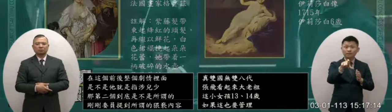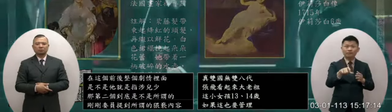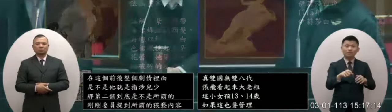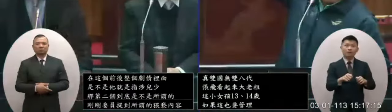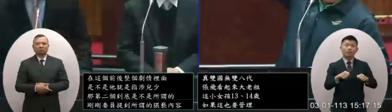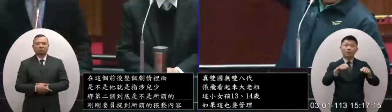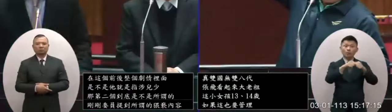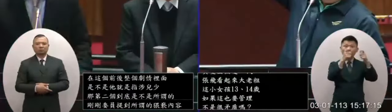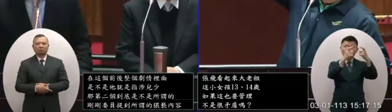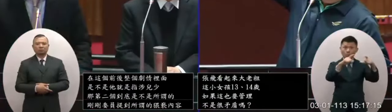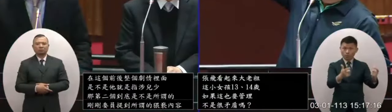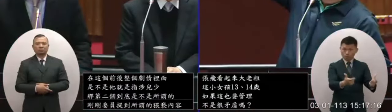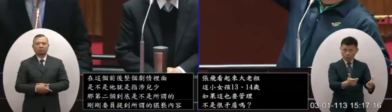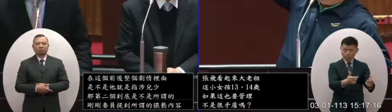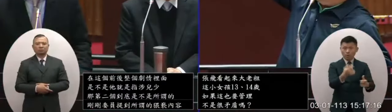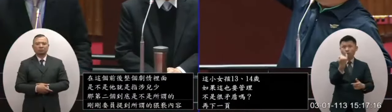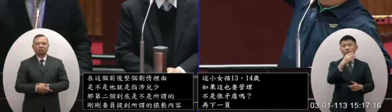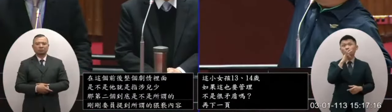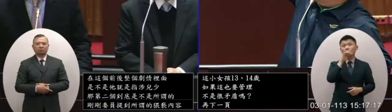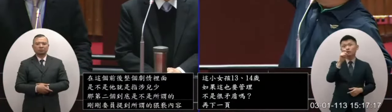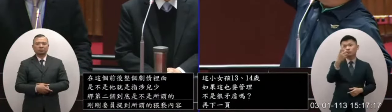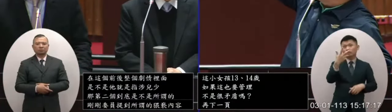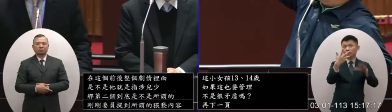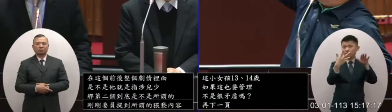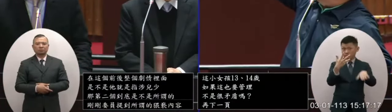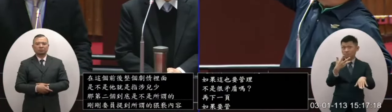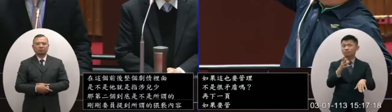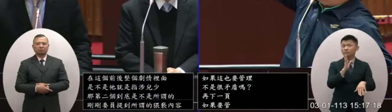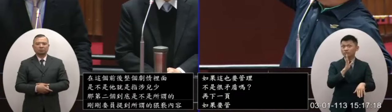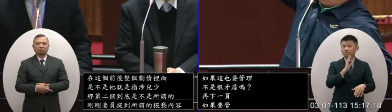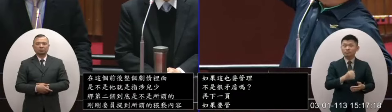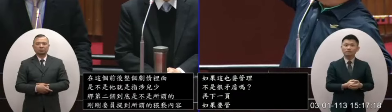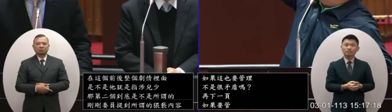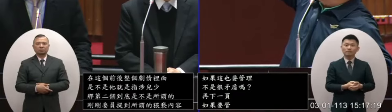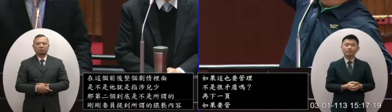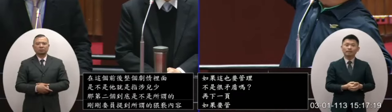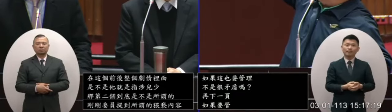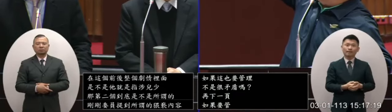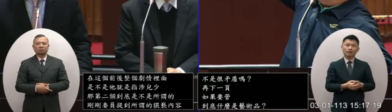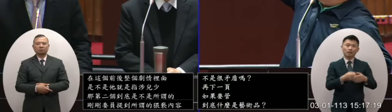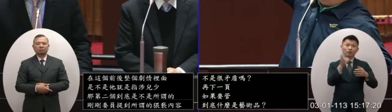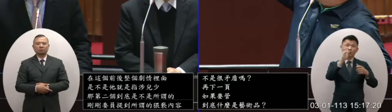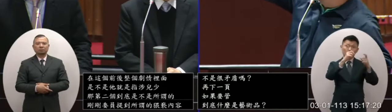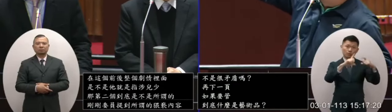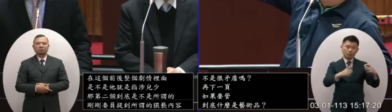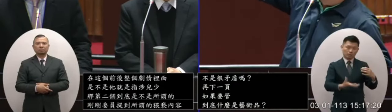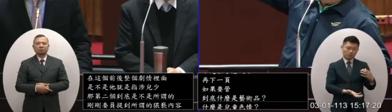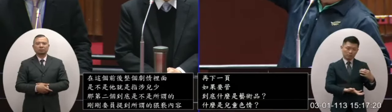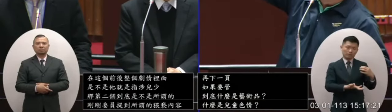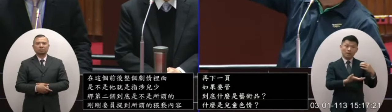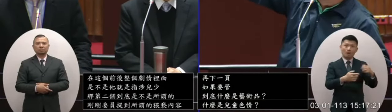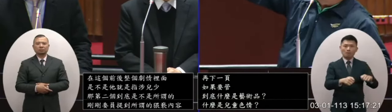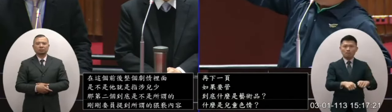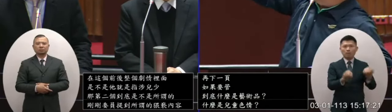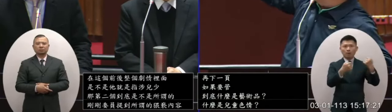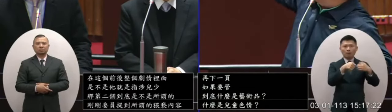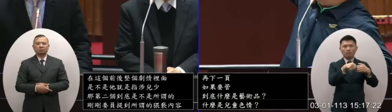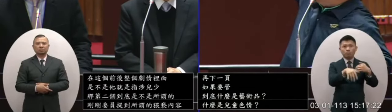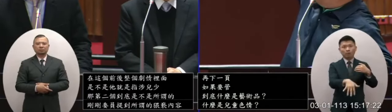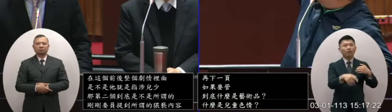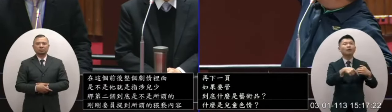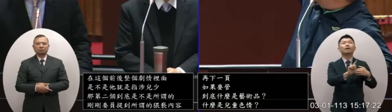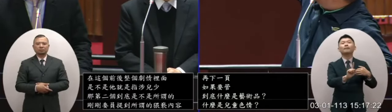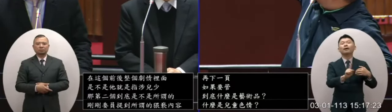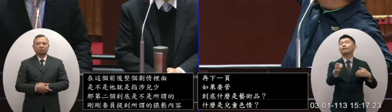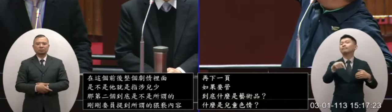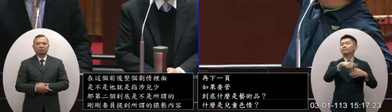女生呢也是未成年，哦，这个女的是未成年哦，然后她就带着一个水壶，然后水壶破掉，这暗示什么？大概嘛在，